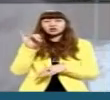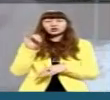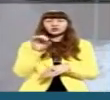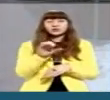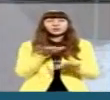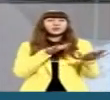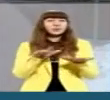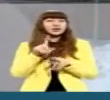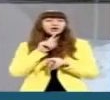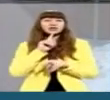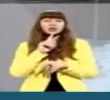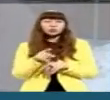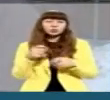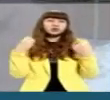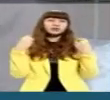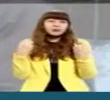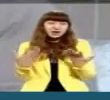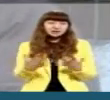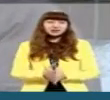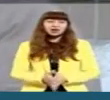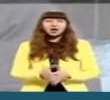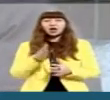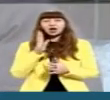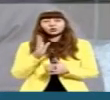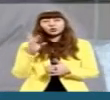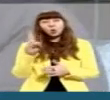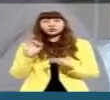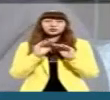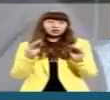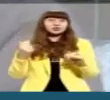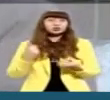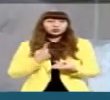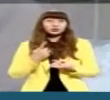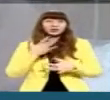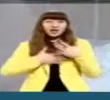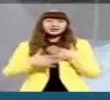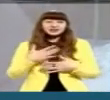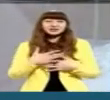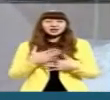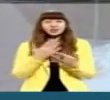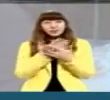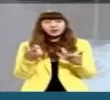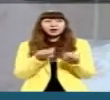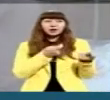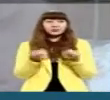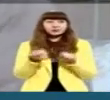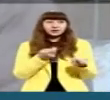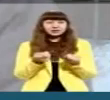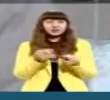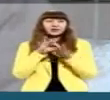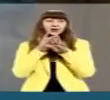қашықтан оқыту қиын болса да, төзген балақайларды қуантып жатса осылай керемет емес пе? Президент сыйлығы олар үшін ерекше